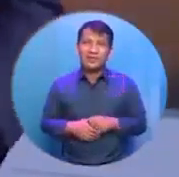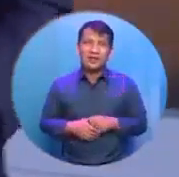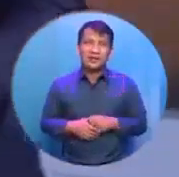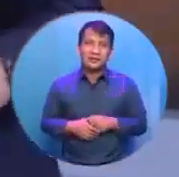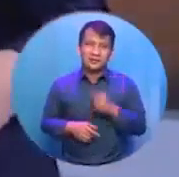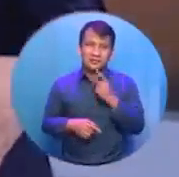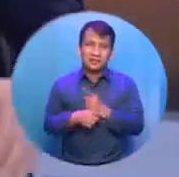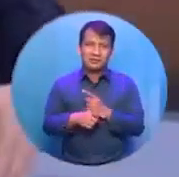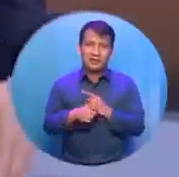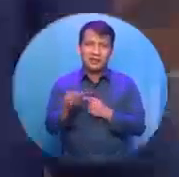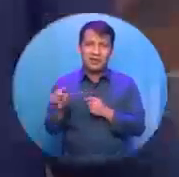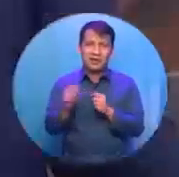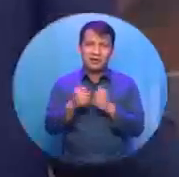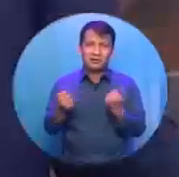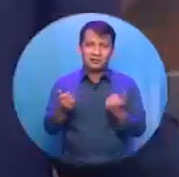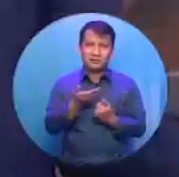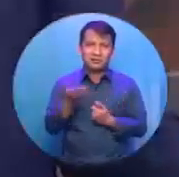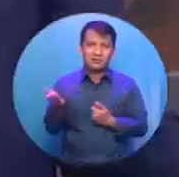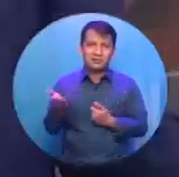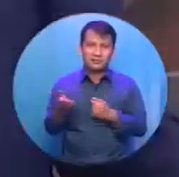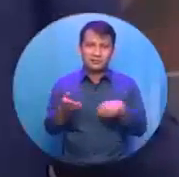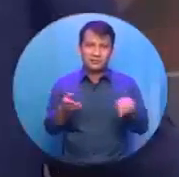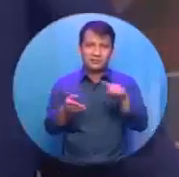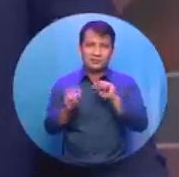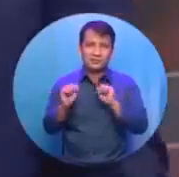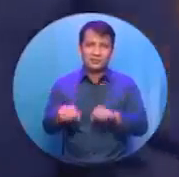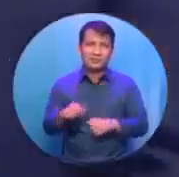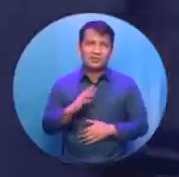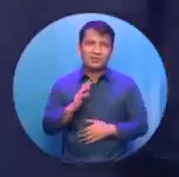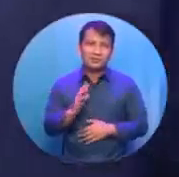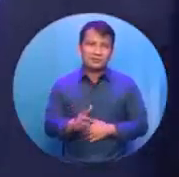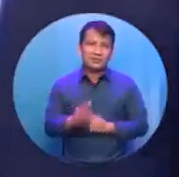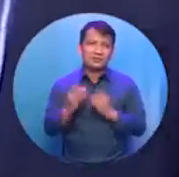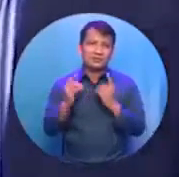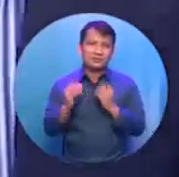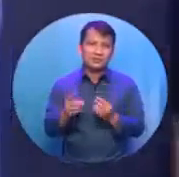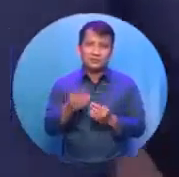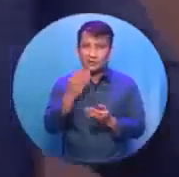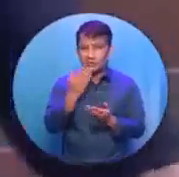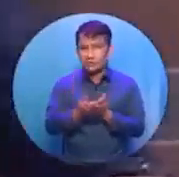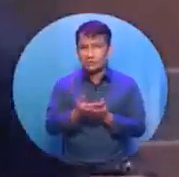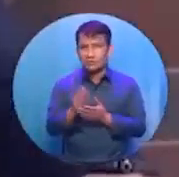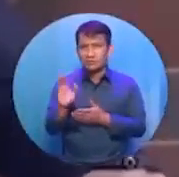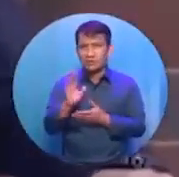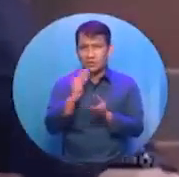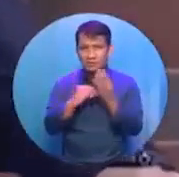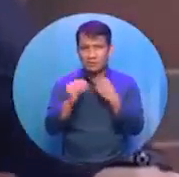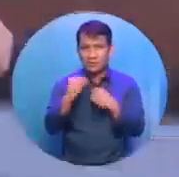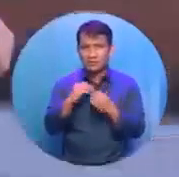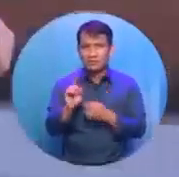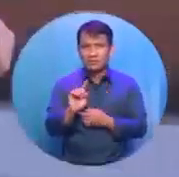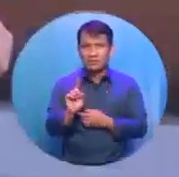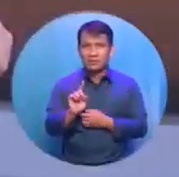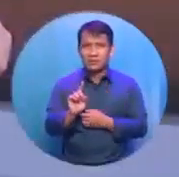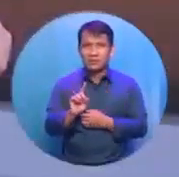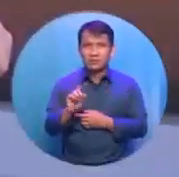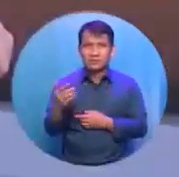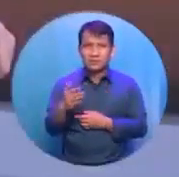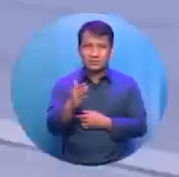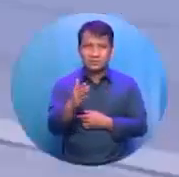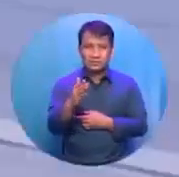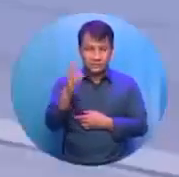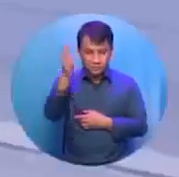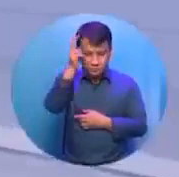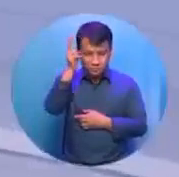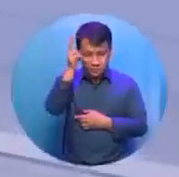Okay, yan. Kumusta po kayo? Okay lang po. Ayun, good. Ano pong ulam nyo? Dalang po,